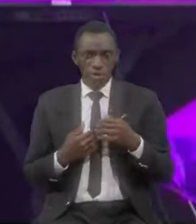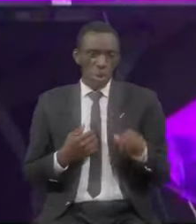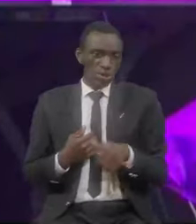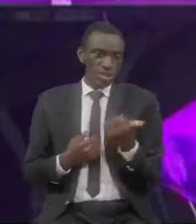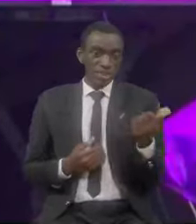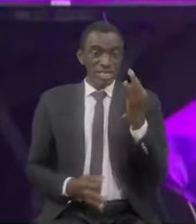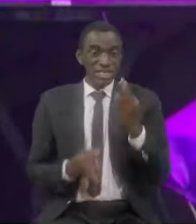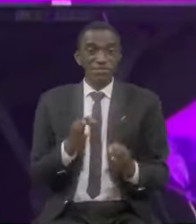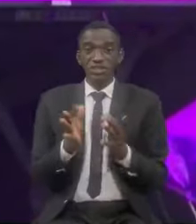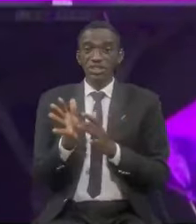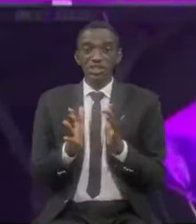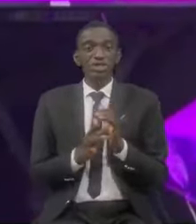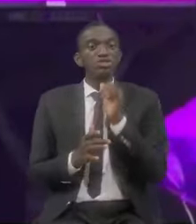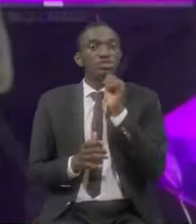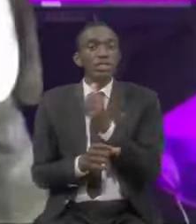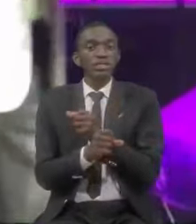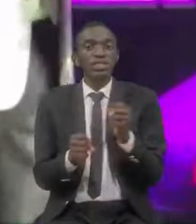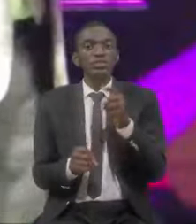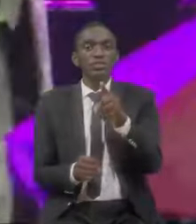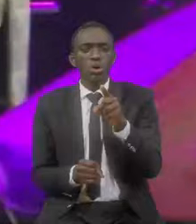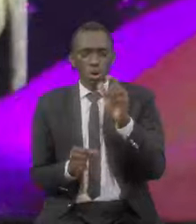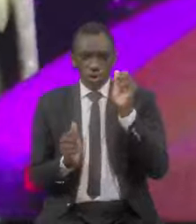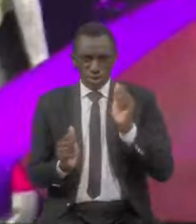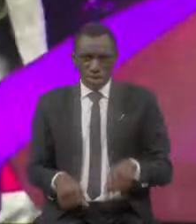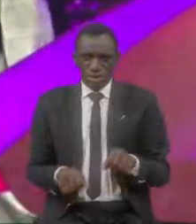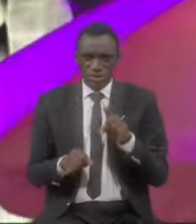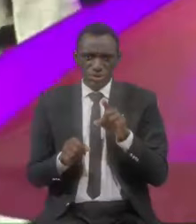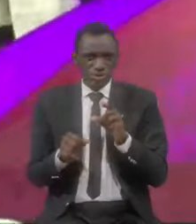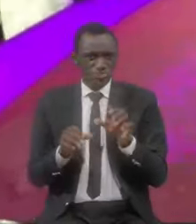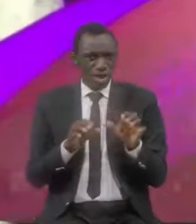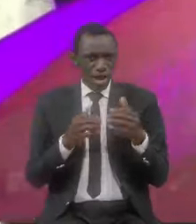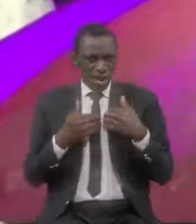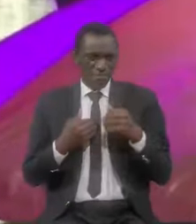avez-vous une autre alternative?